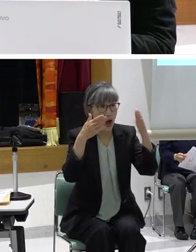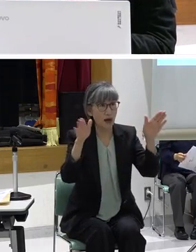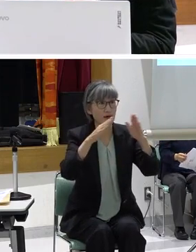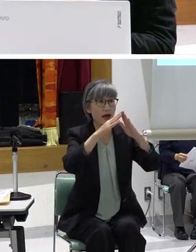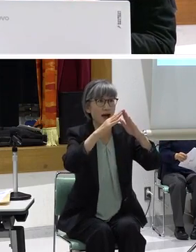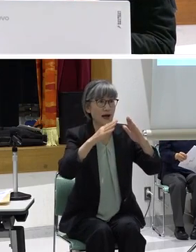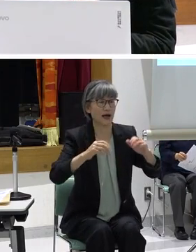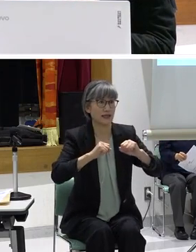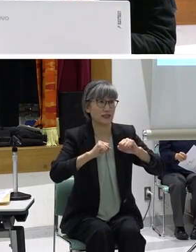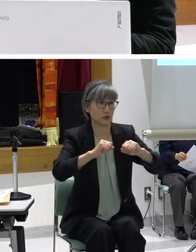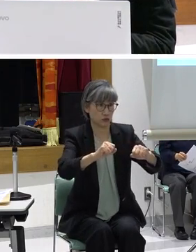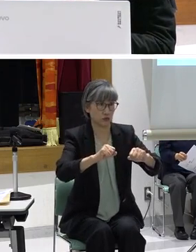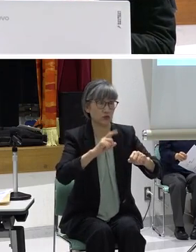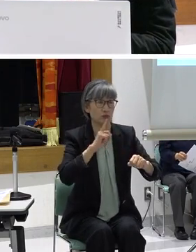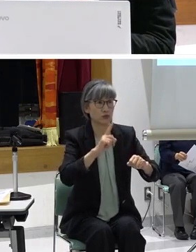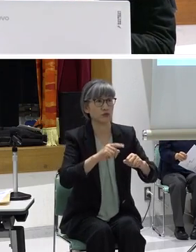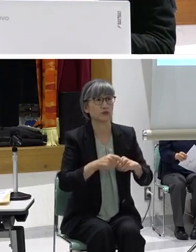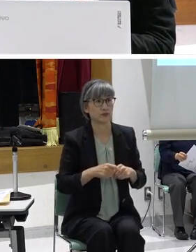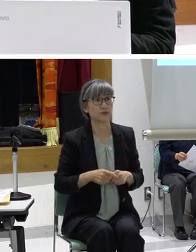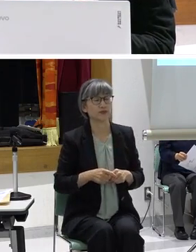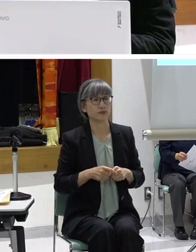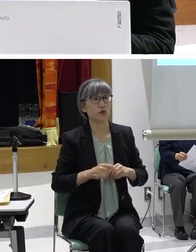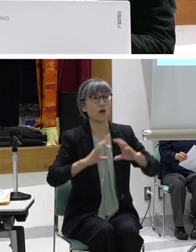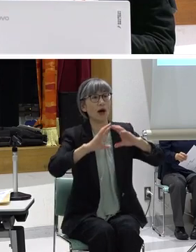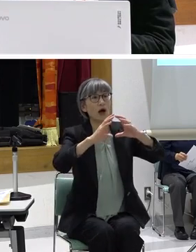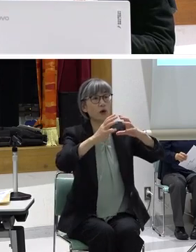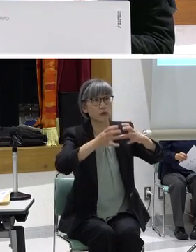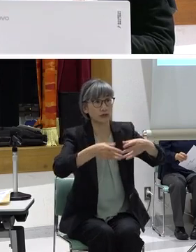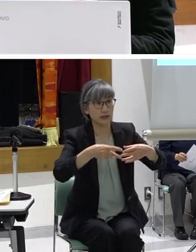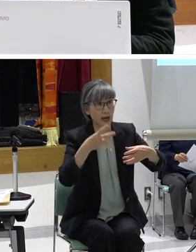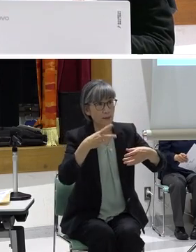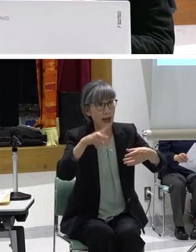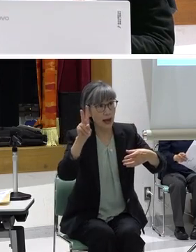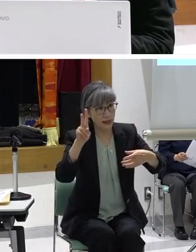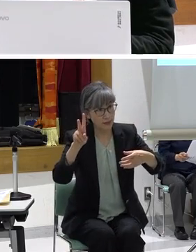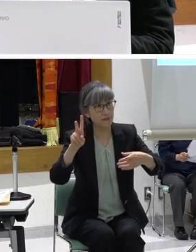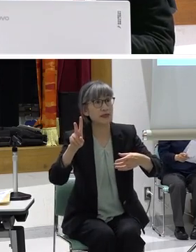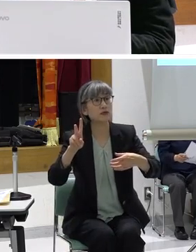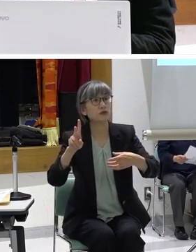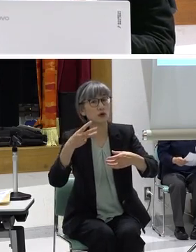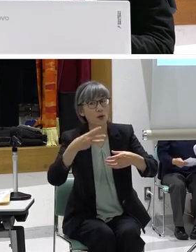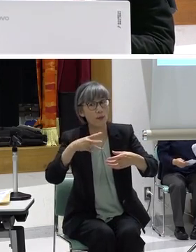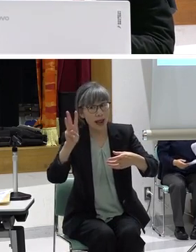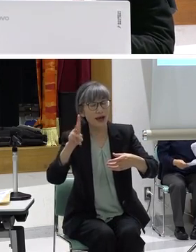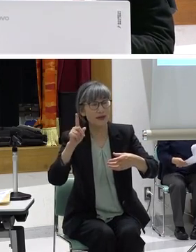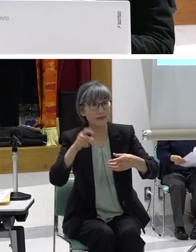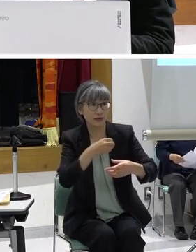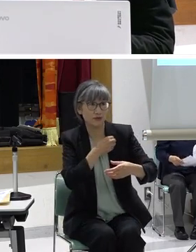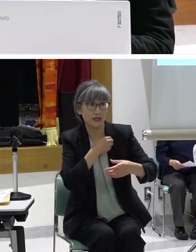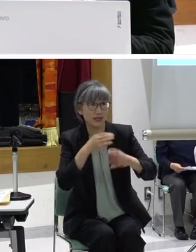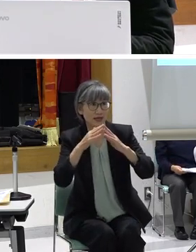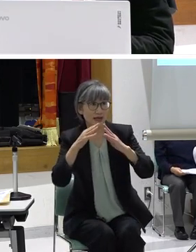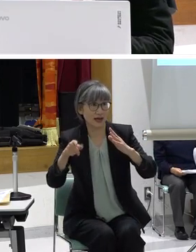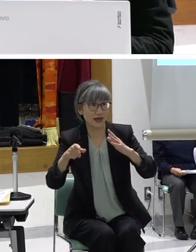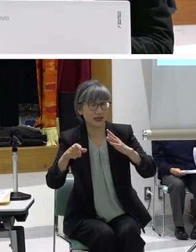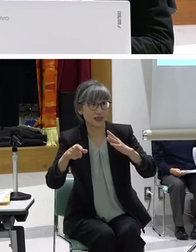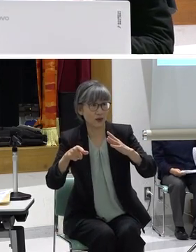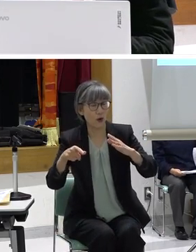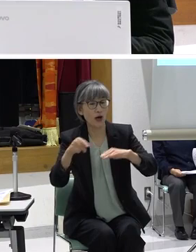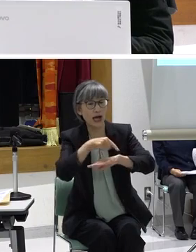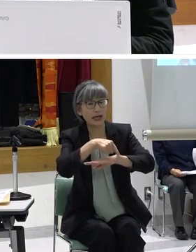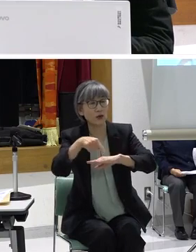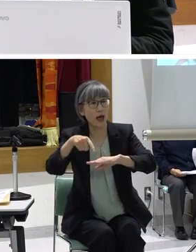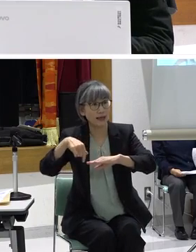ということで、これはその国際パラリンピック委員会のガイドラインの考え方